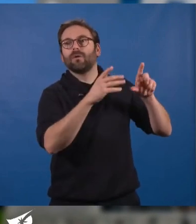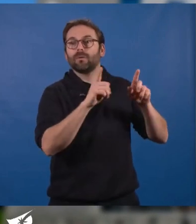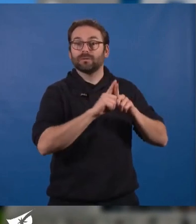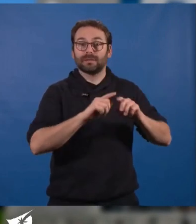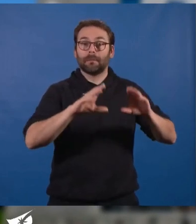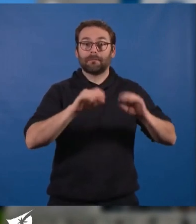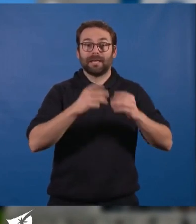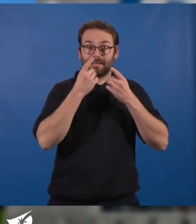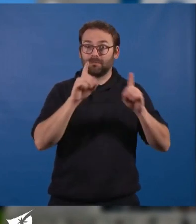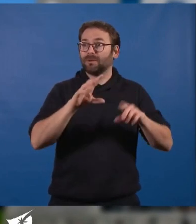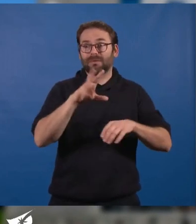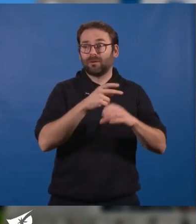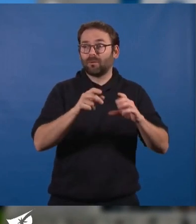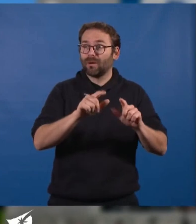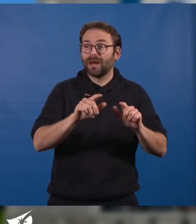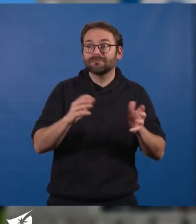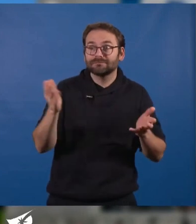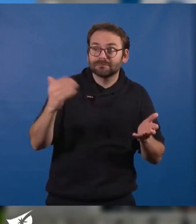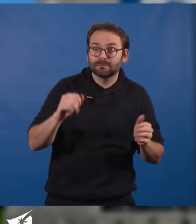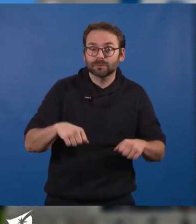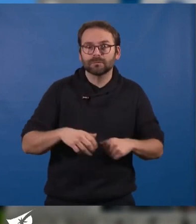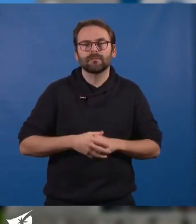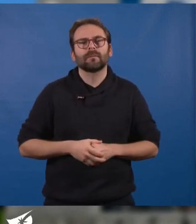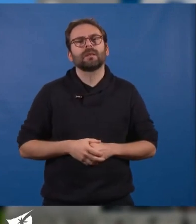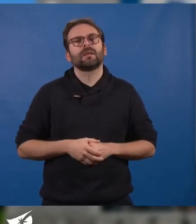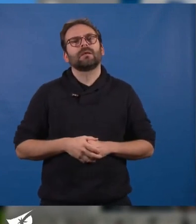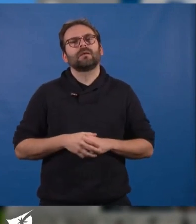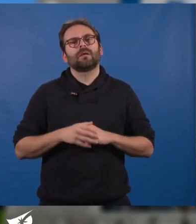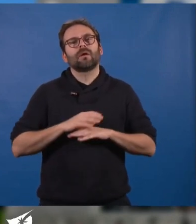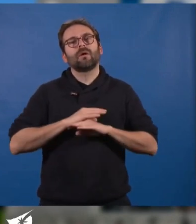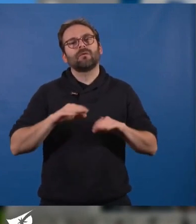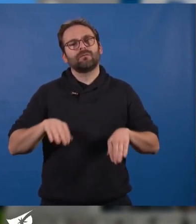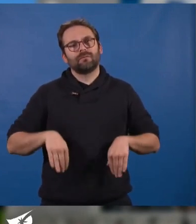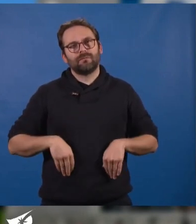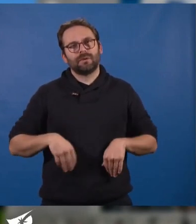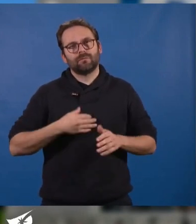disponibles à 5 euros. Enfin, et ce sera mon dernier mot,